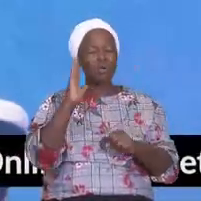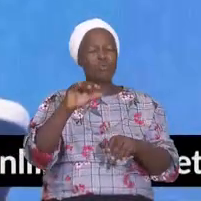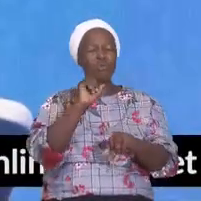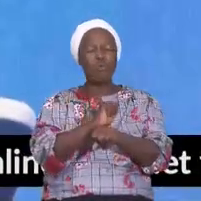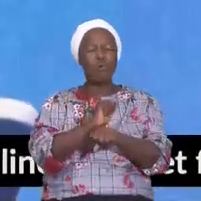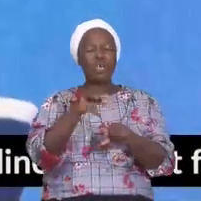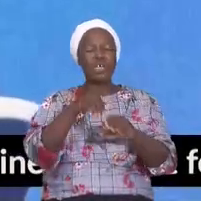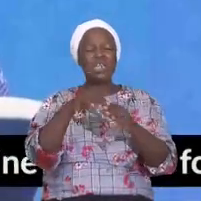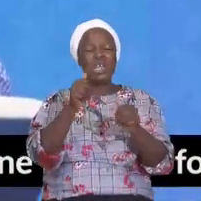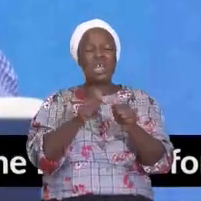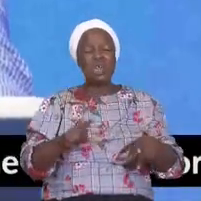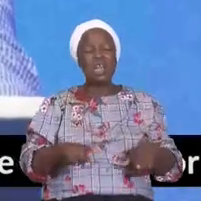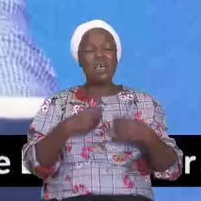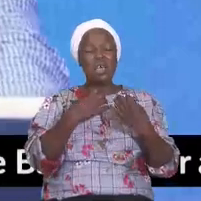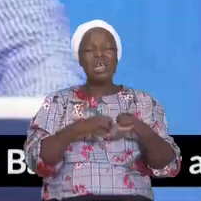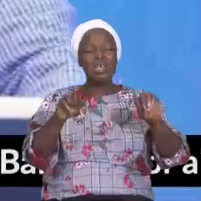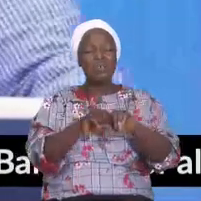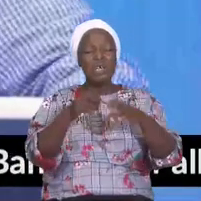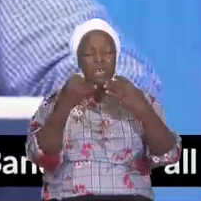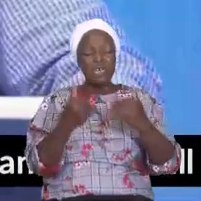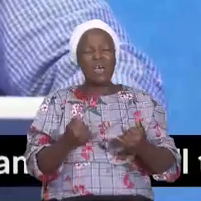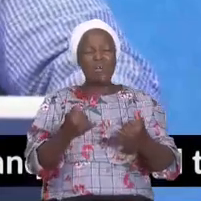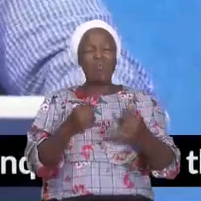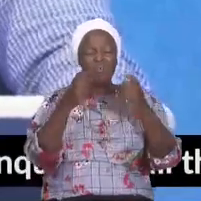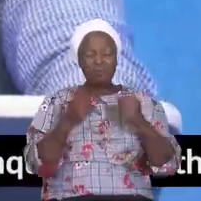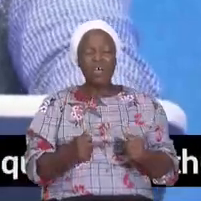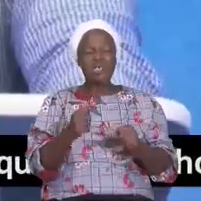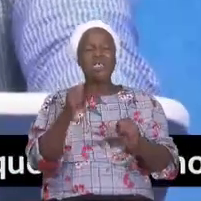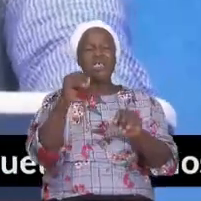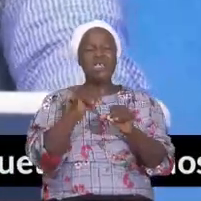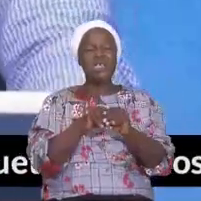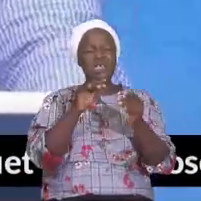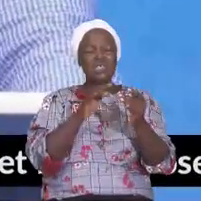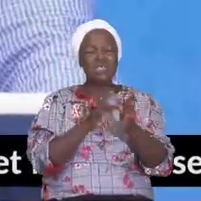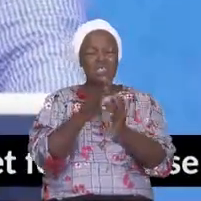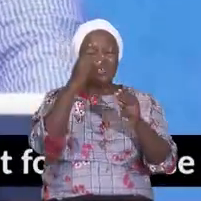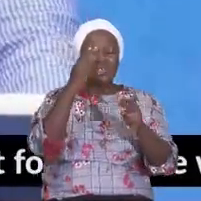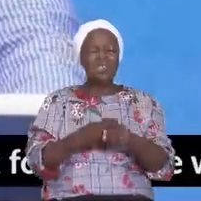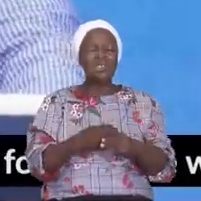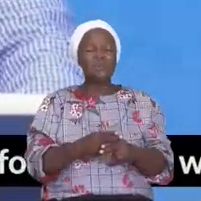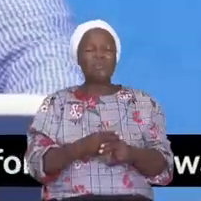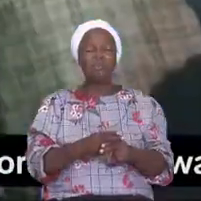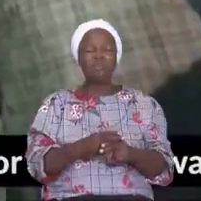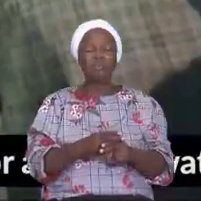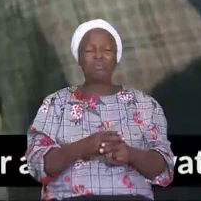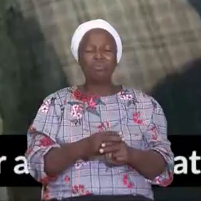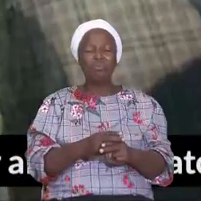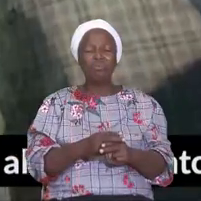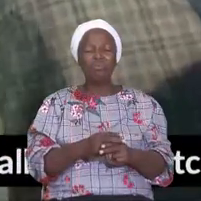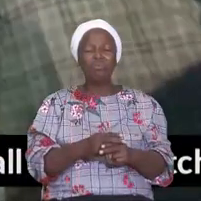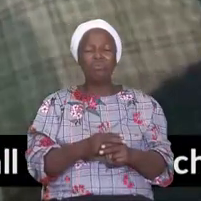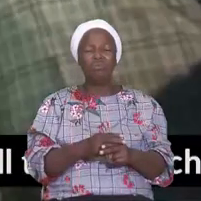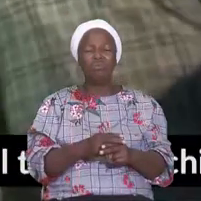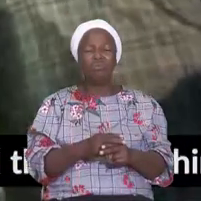Je prie que ta puissance miraculeuse agisse dans chaque vie, maintenant même,